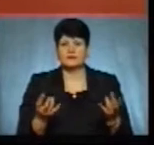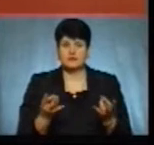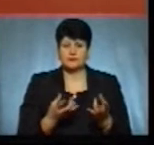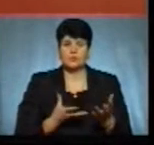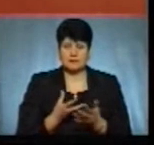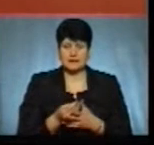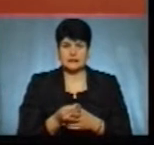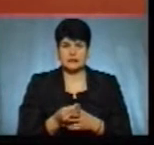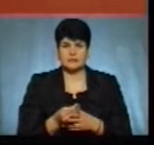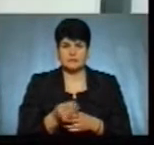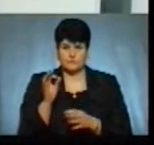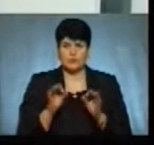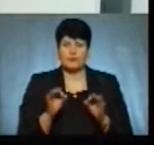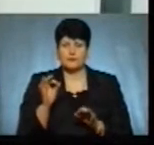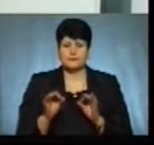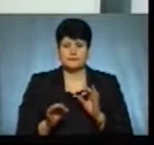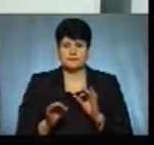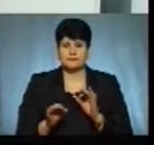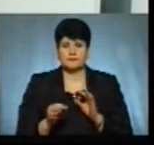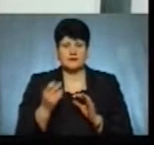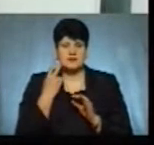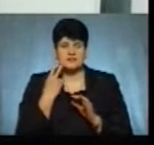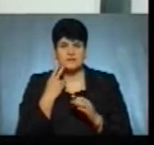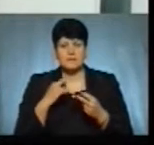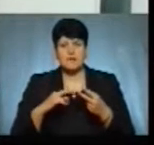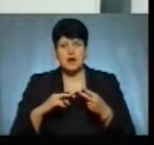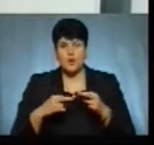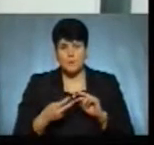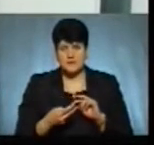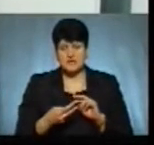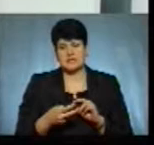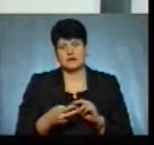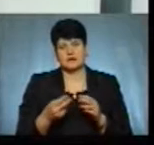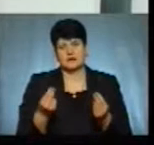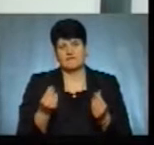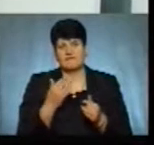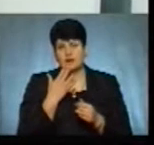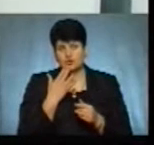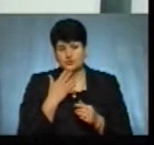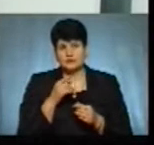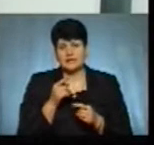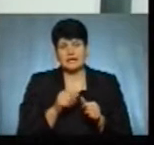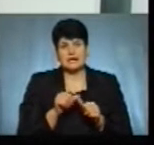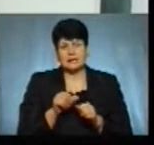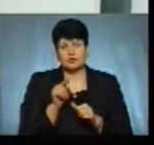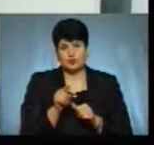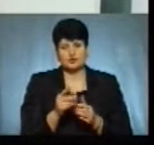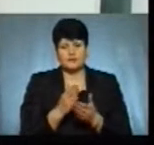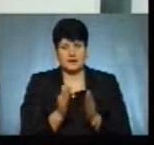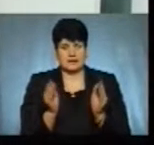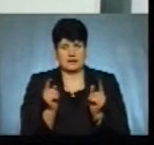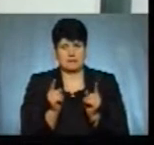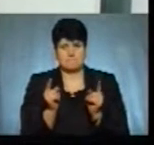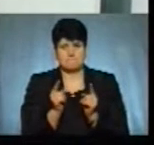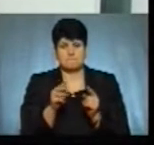комісію? Зазвичай при онлайн-обміні валют, крім того, що ви маєте маржу курсів купівлі і продажу валюти,